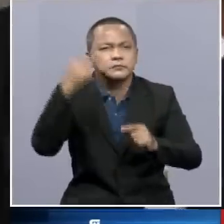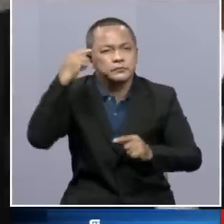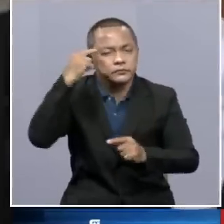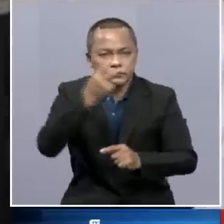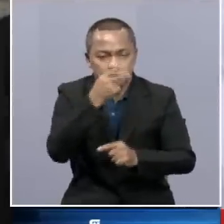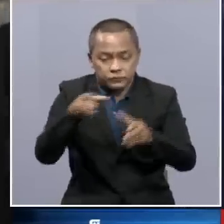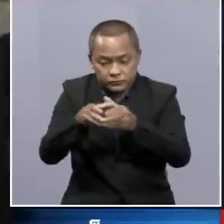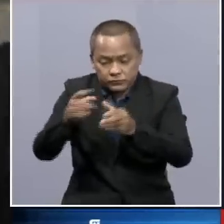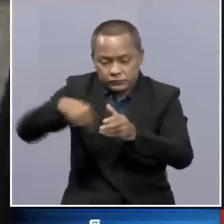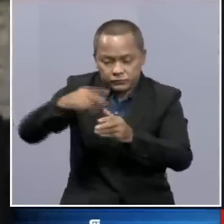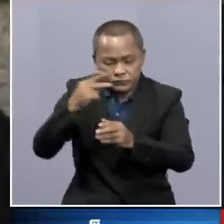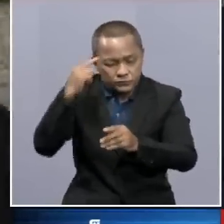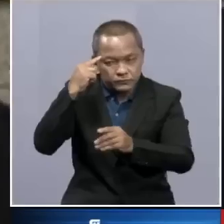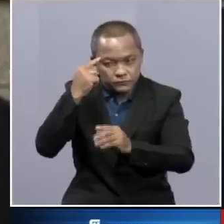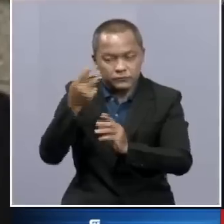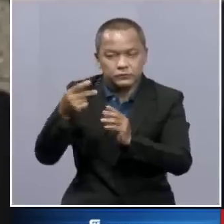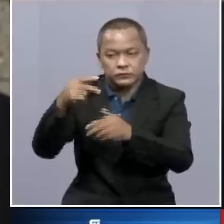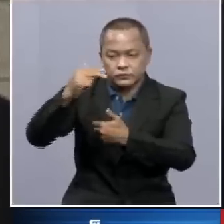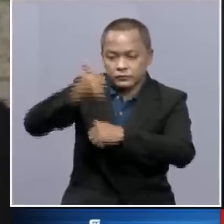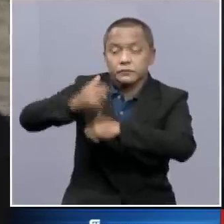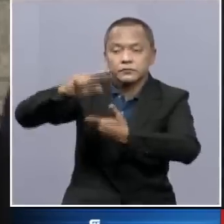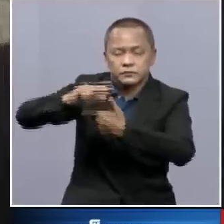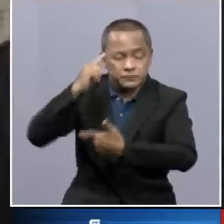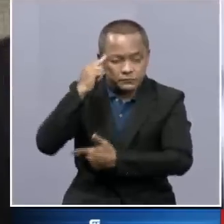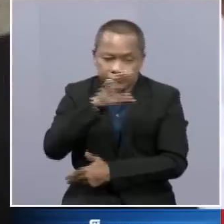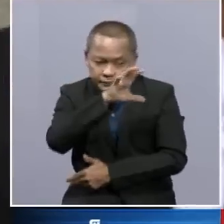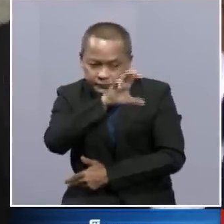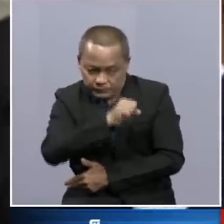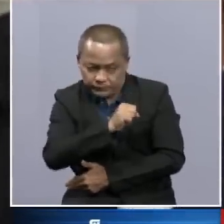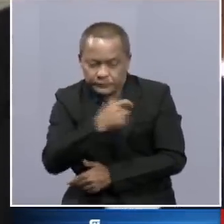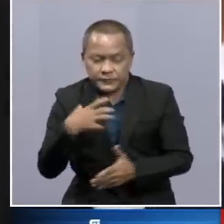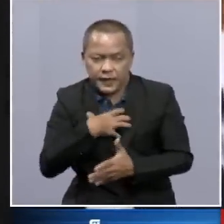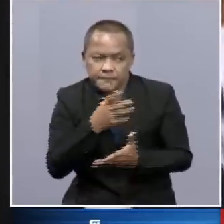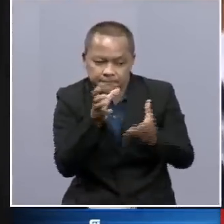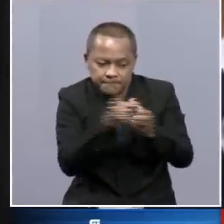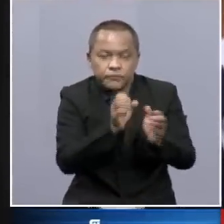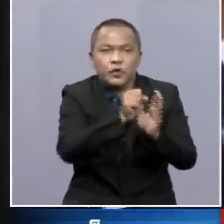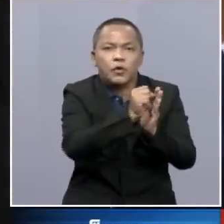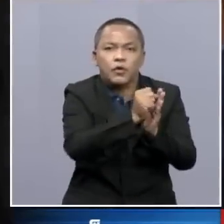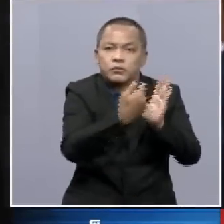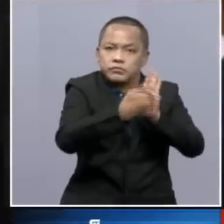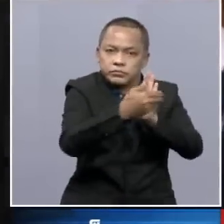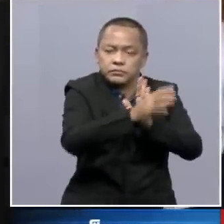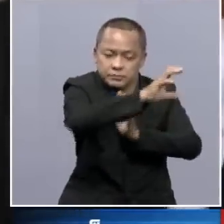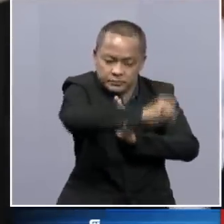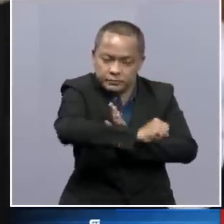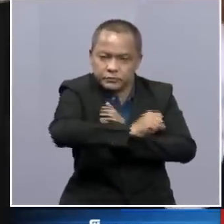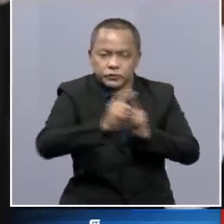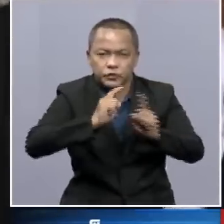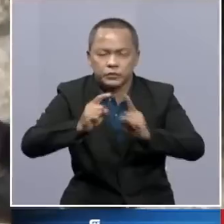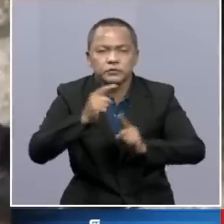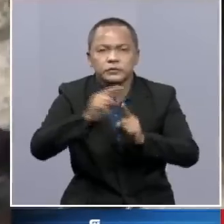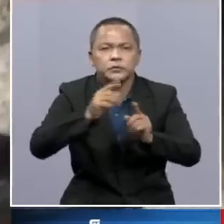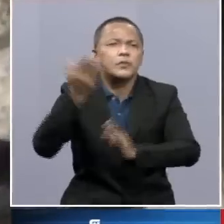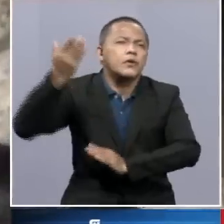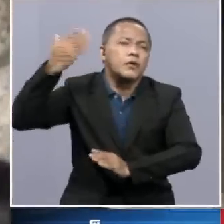ปดูพื้นที่ก็เหมือนกับว่าพลเอกประวิตรเองเขาก็เหมือนจะหมายมั่นปั้นมือเนี่ยอยากจะเจาะเก้าอี้ส.ส.ในพื้นที่ภาคอีสานด้วยเหมือนกันเห็นได้จากอะไรในช่